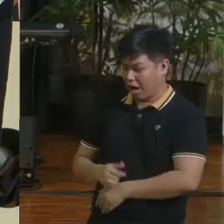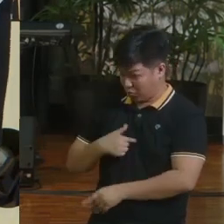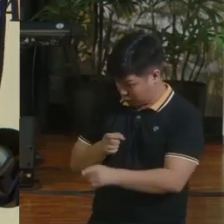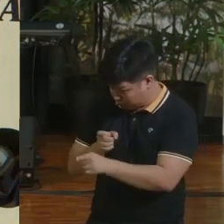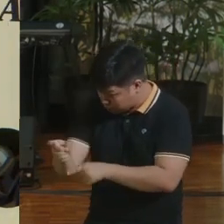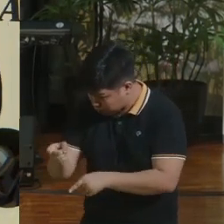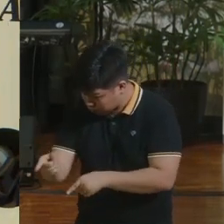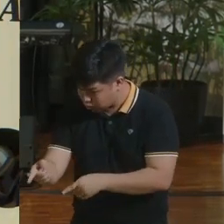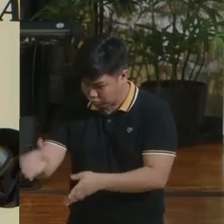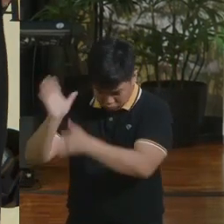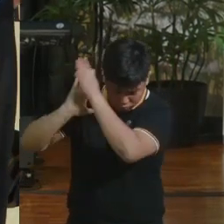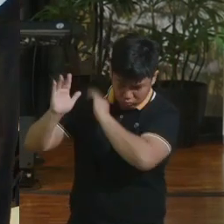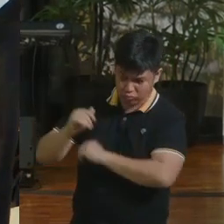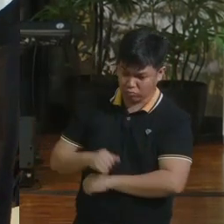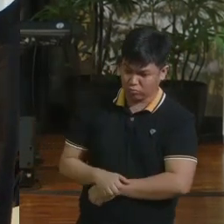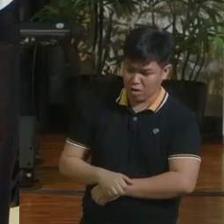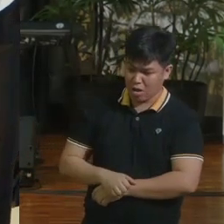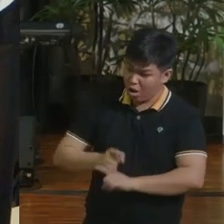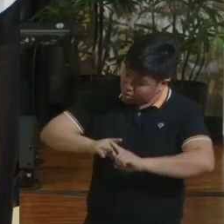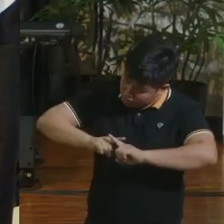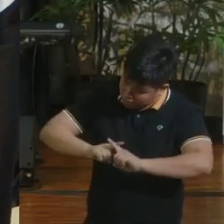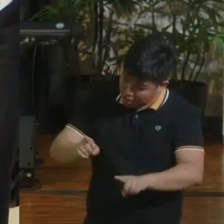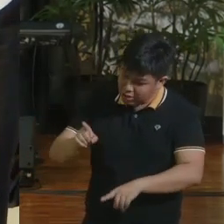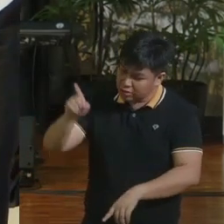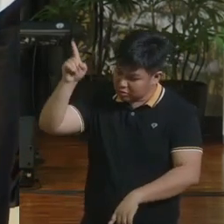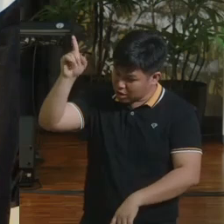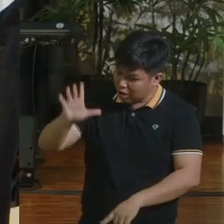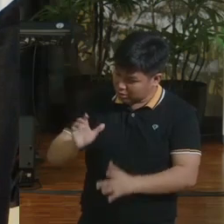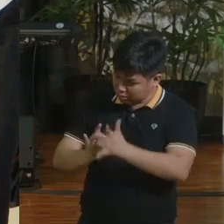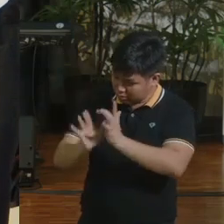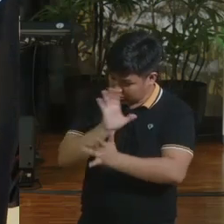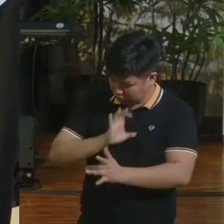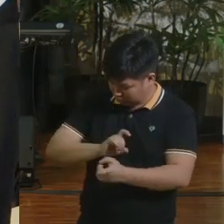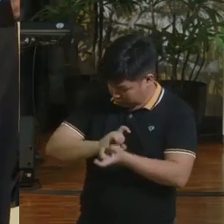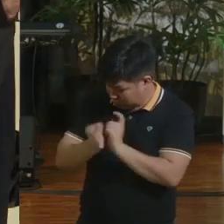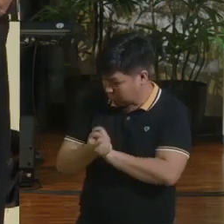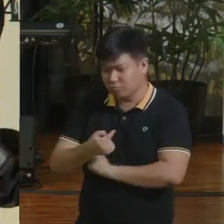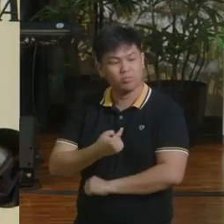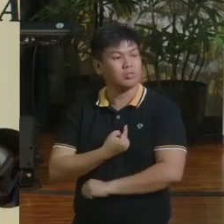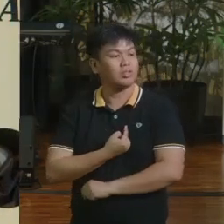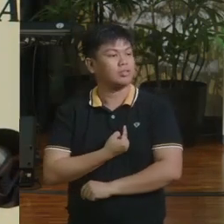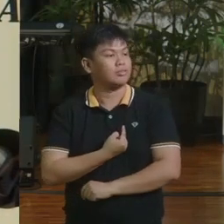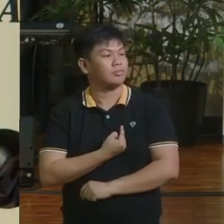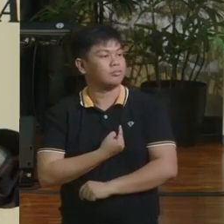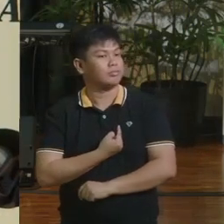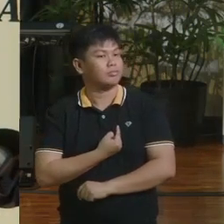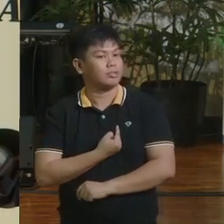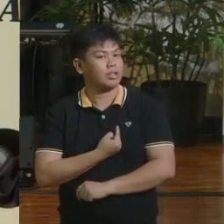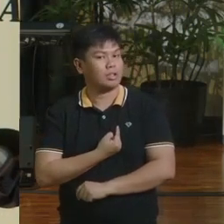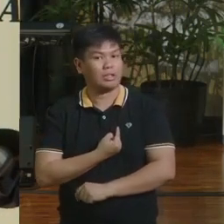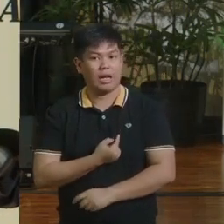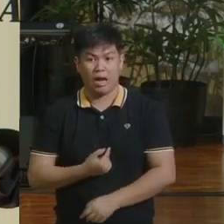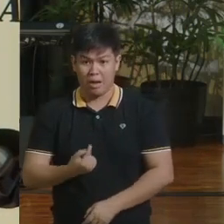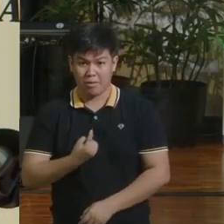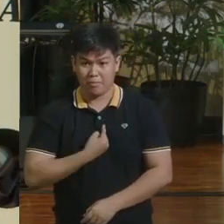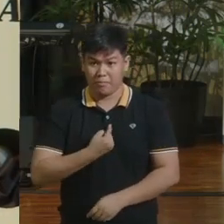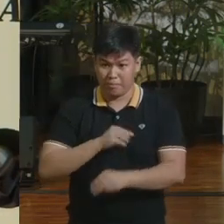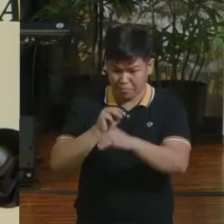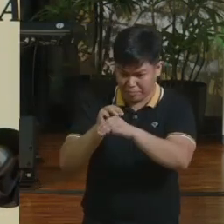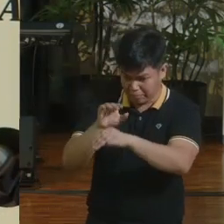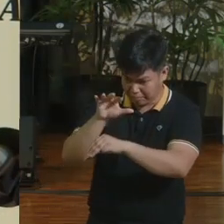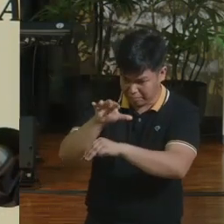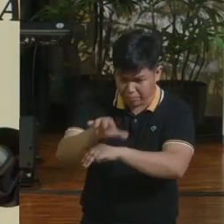ko, binaliktad ako ni Kristo Jesus. So yung aking pambihirang